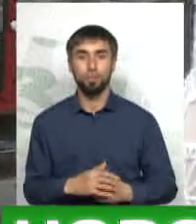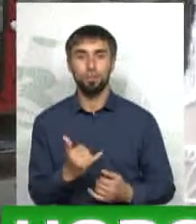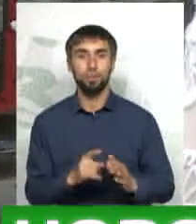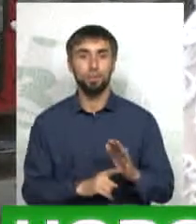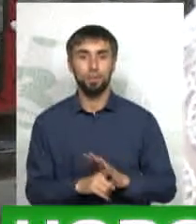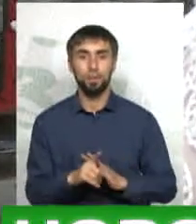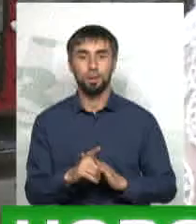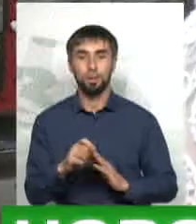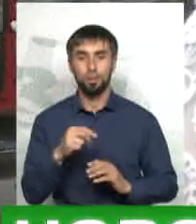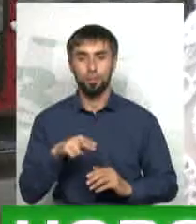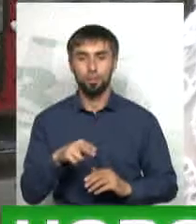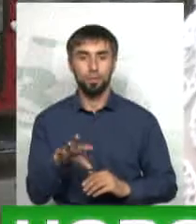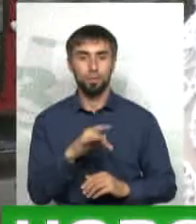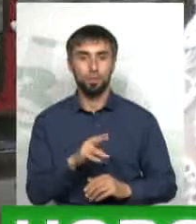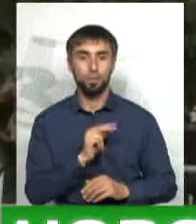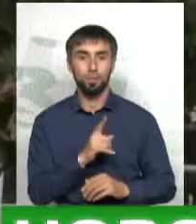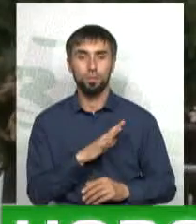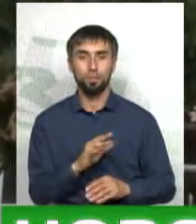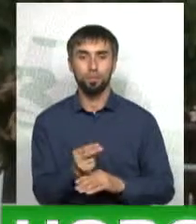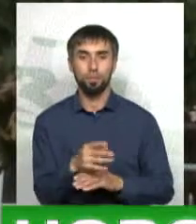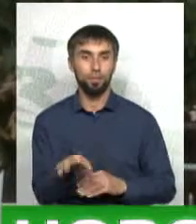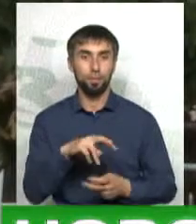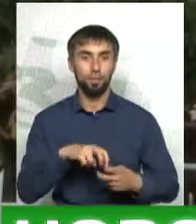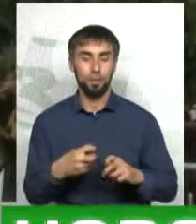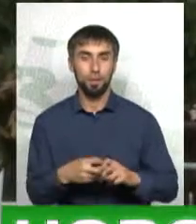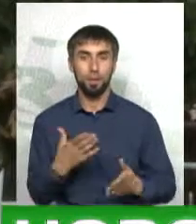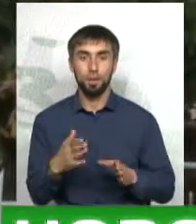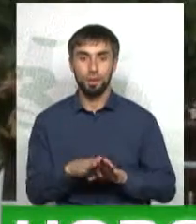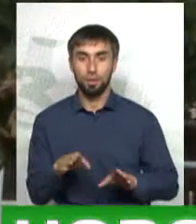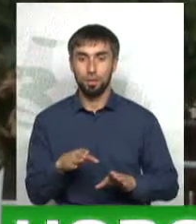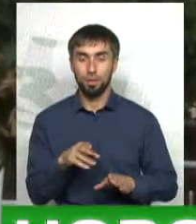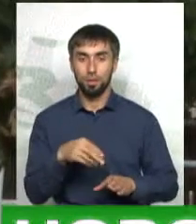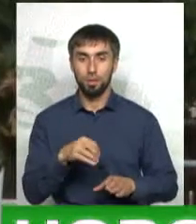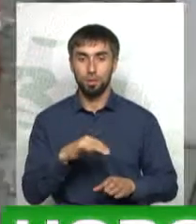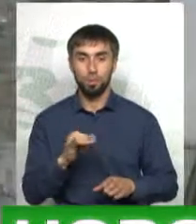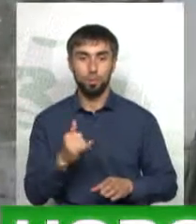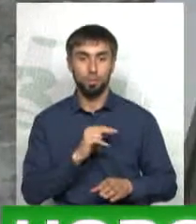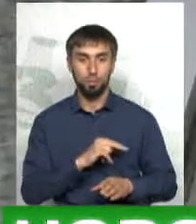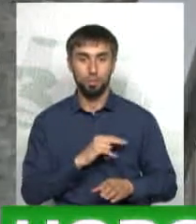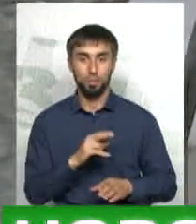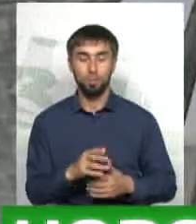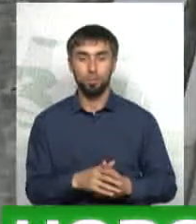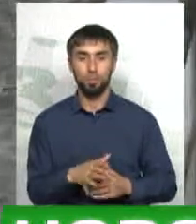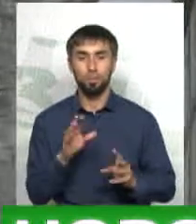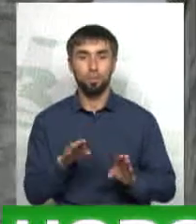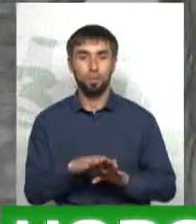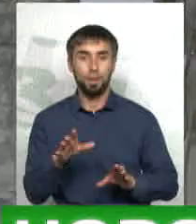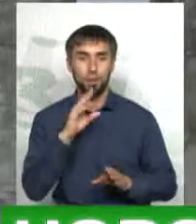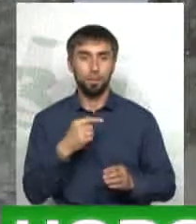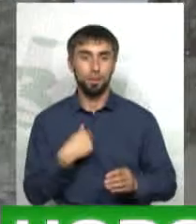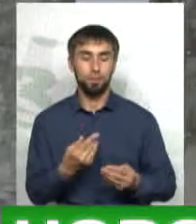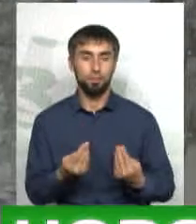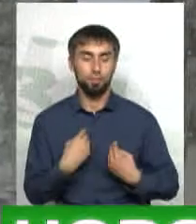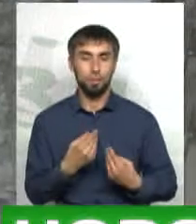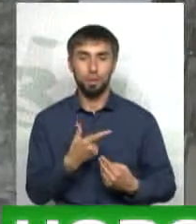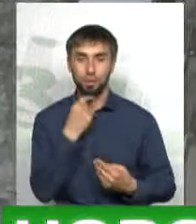с 11 апреля, подрядчик работает над тем, чтобы устранить все эти проблемы. Если такими темпами, которыми они сейчас работали, все-таки успеют нам сдать